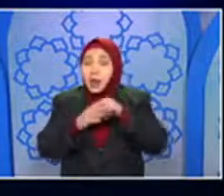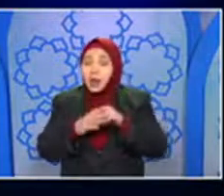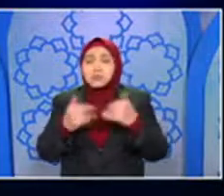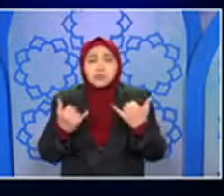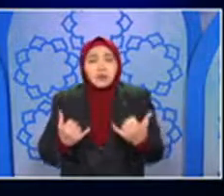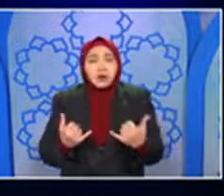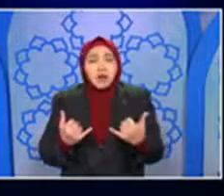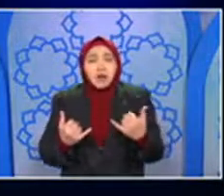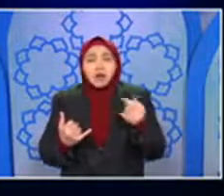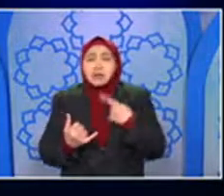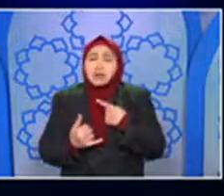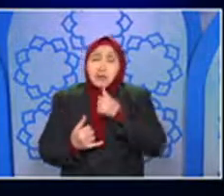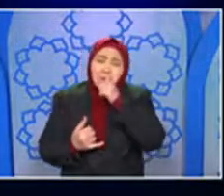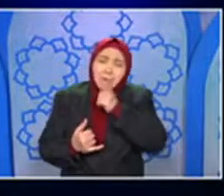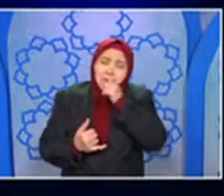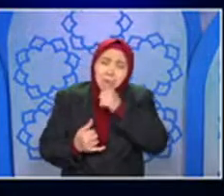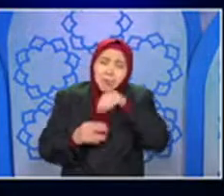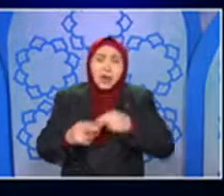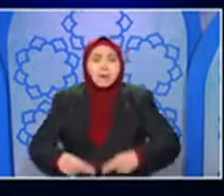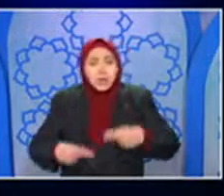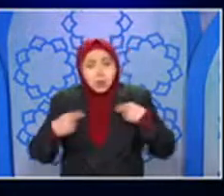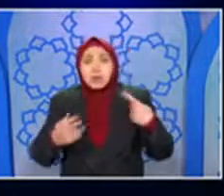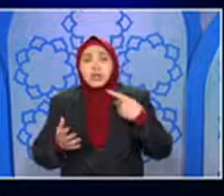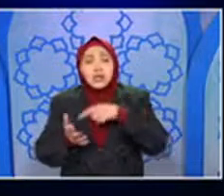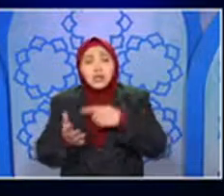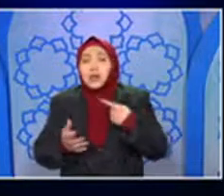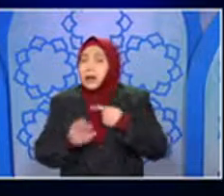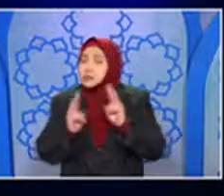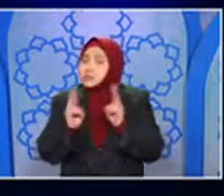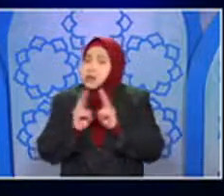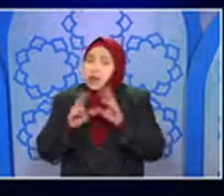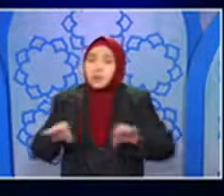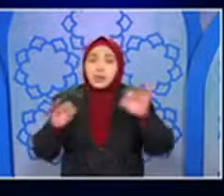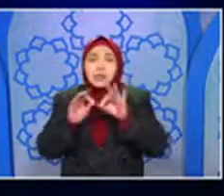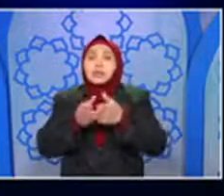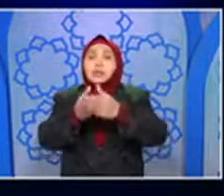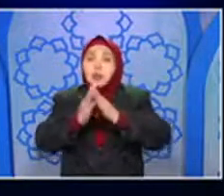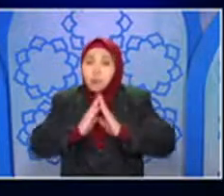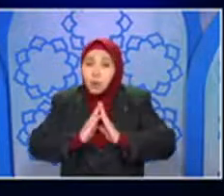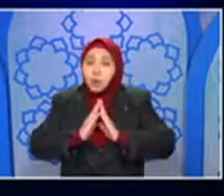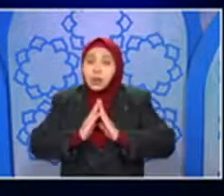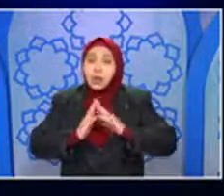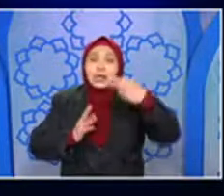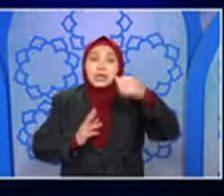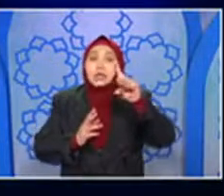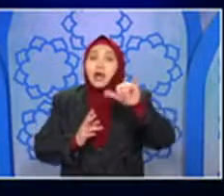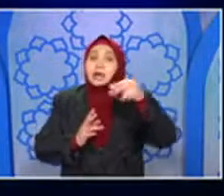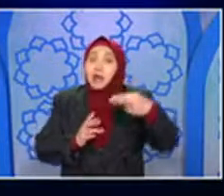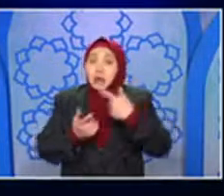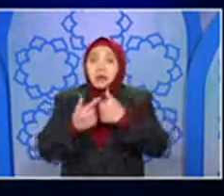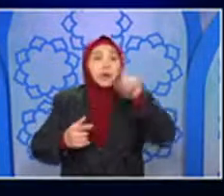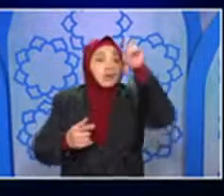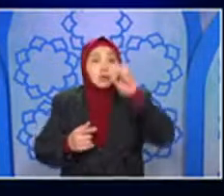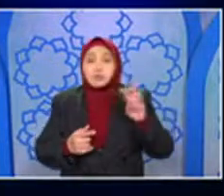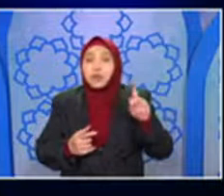kita perit getir dalam hidup ini, yang penting amat sangat adalah kita memohon hidayah daripada Allah Subhanahu